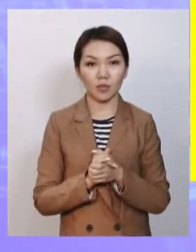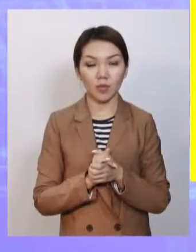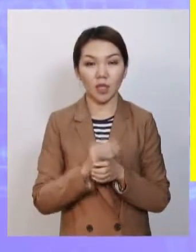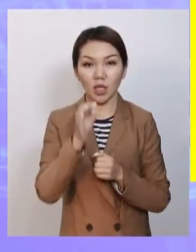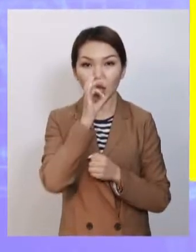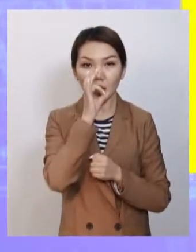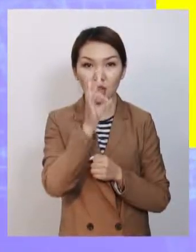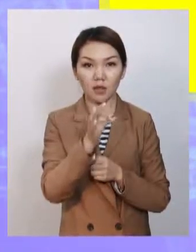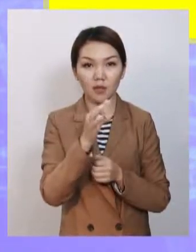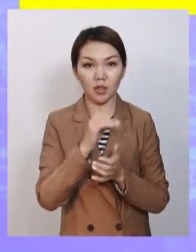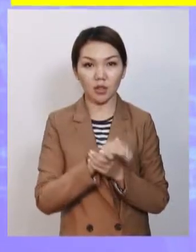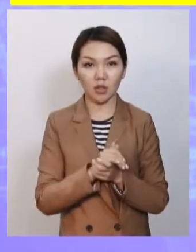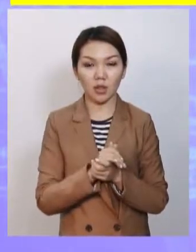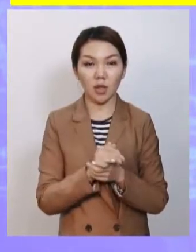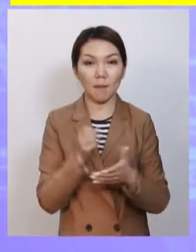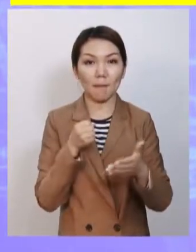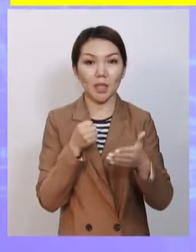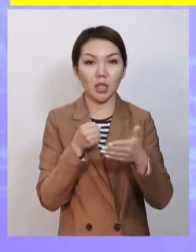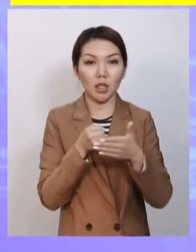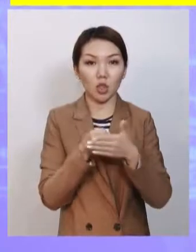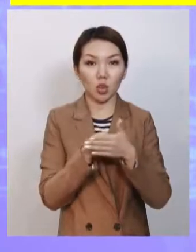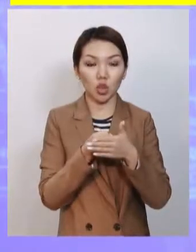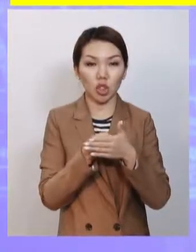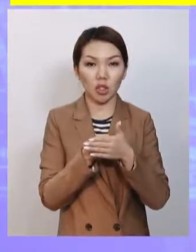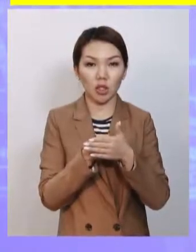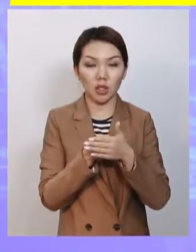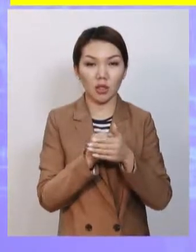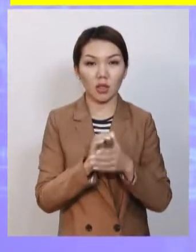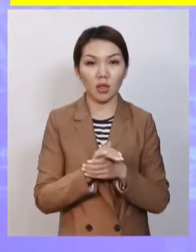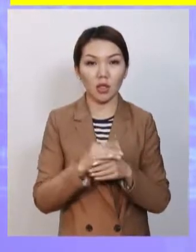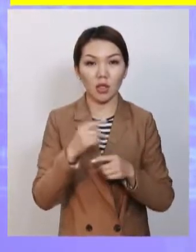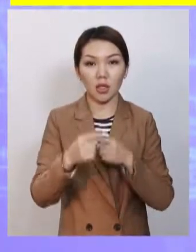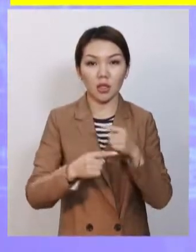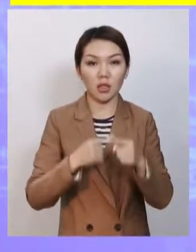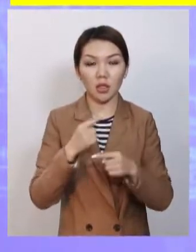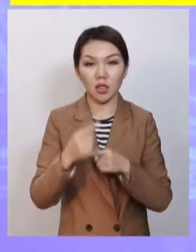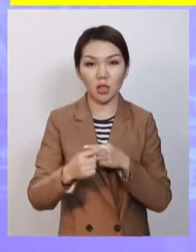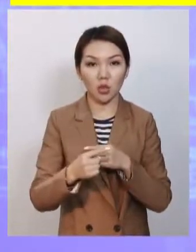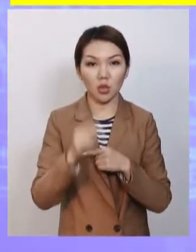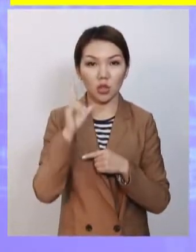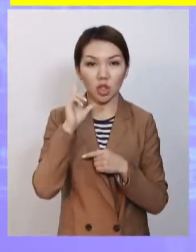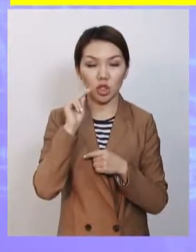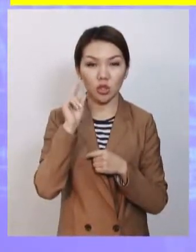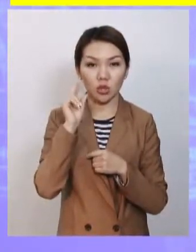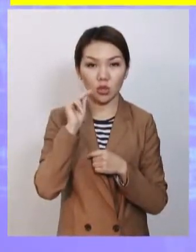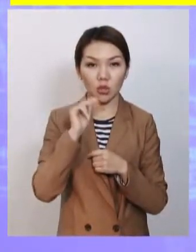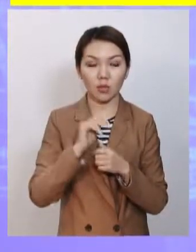назовите предыдущие и последующие число